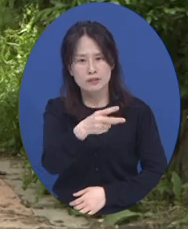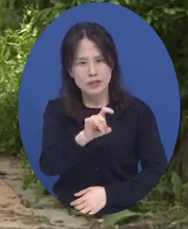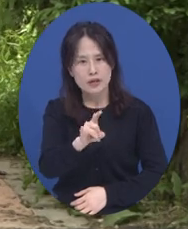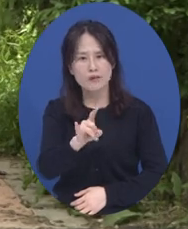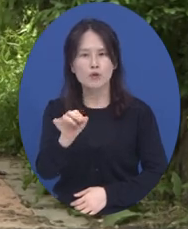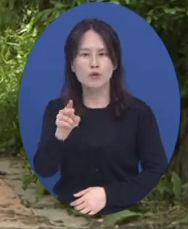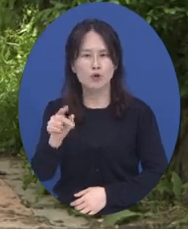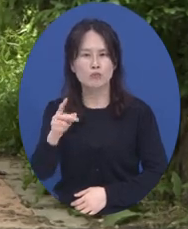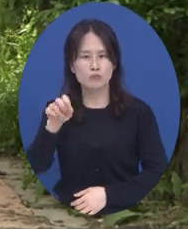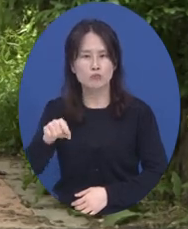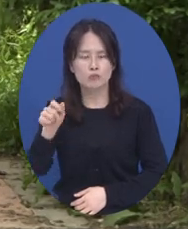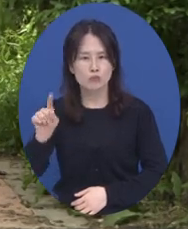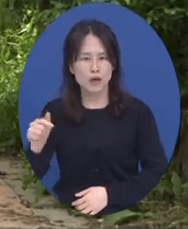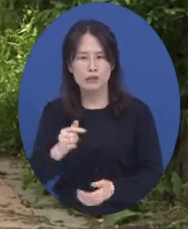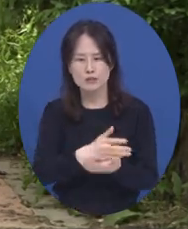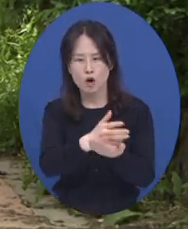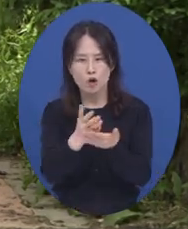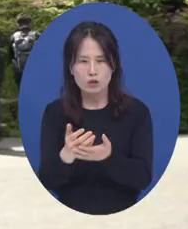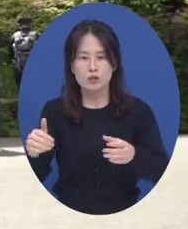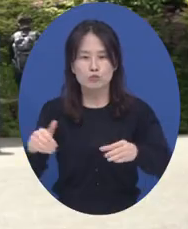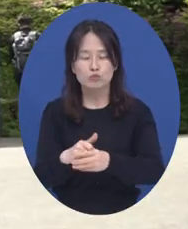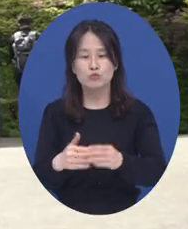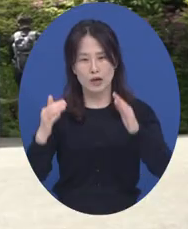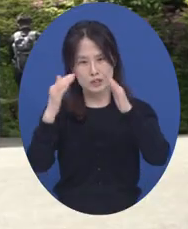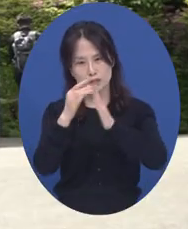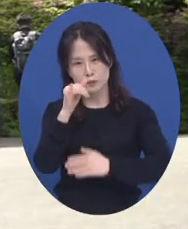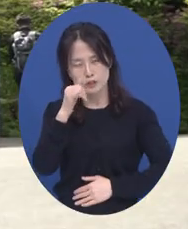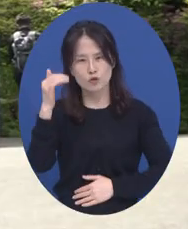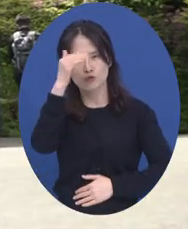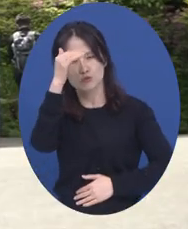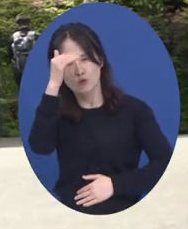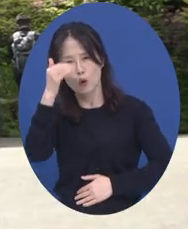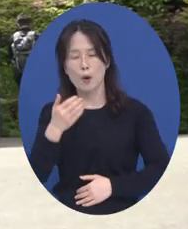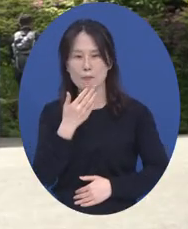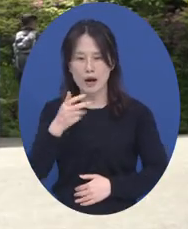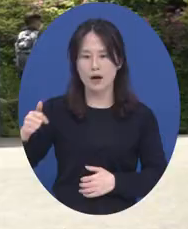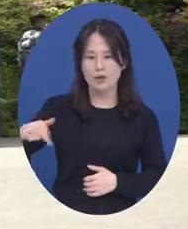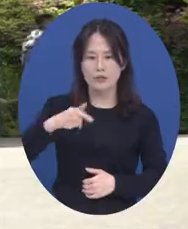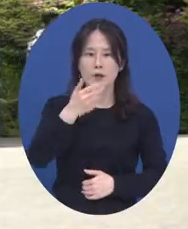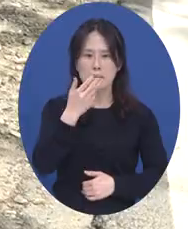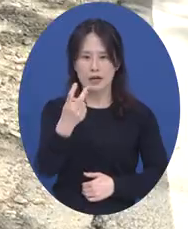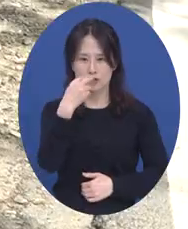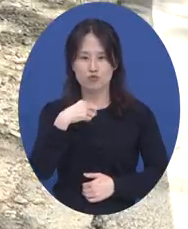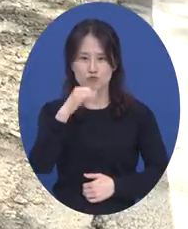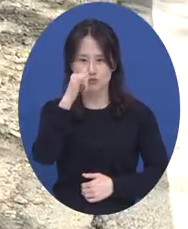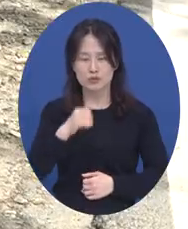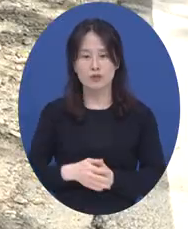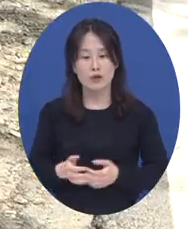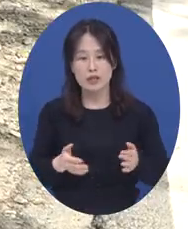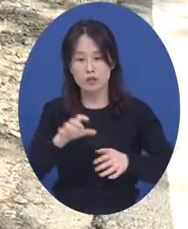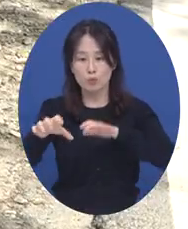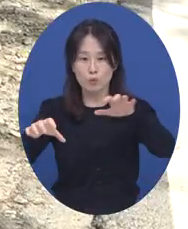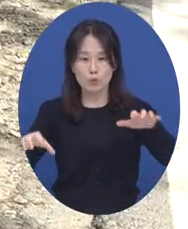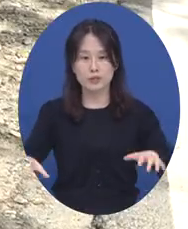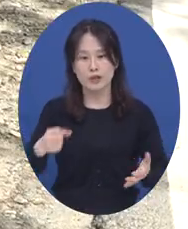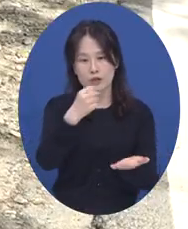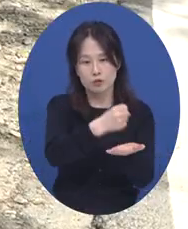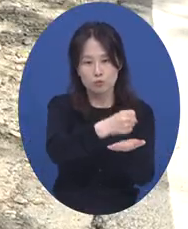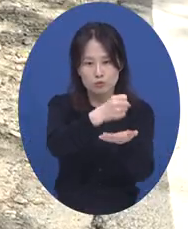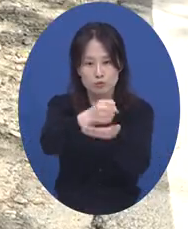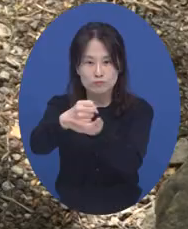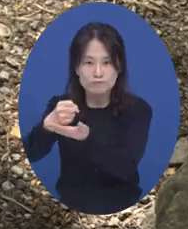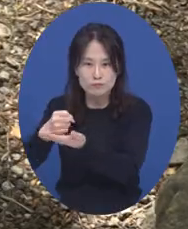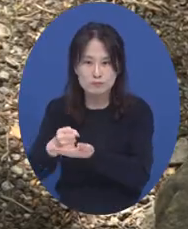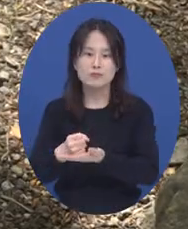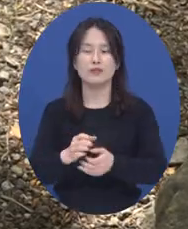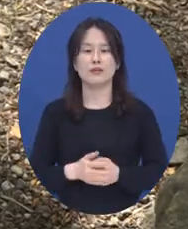비롯한 다양한 문화재들이 있어 산행하면서 역사 탐방도 할수 있습니다. 옛길 곳곳에 설치된 도장을 찍으며